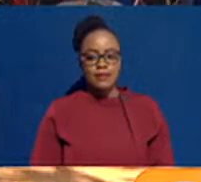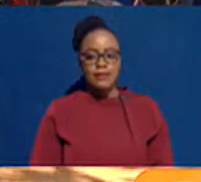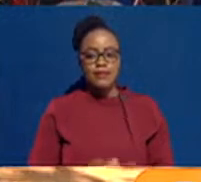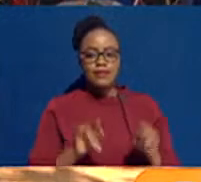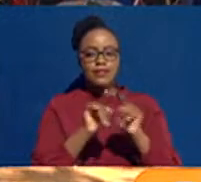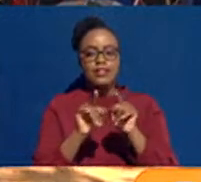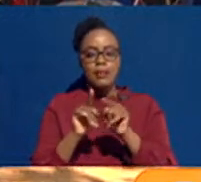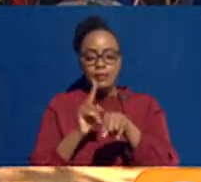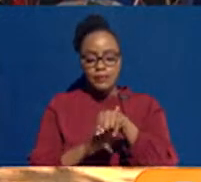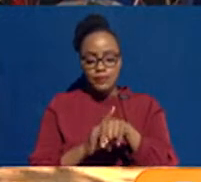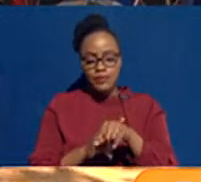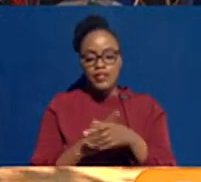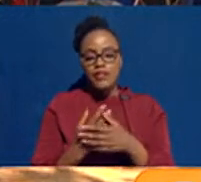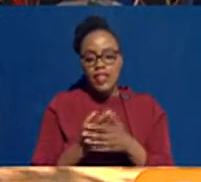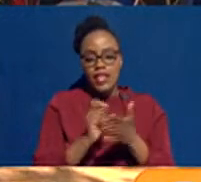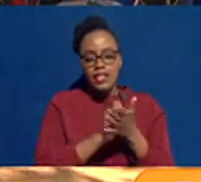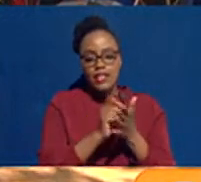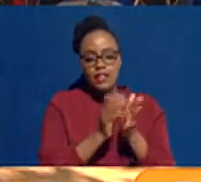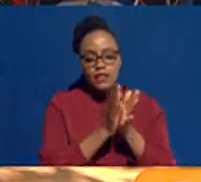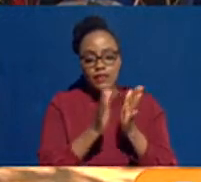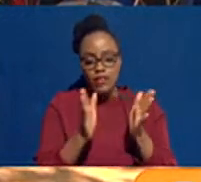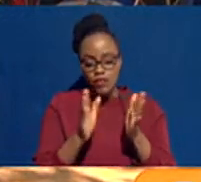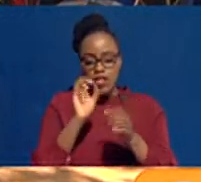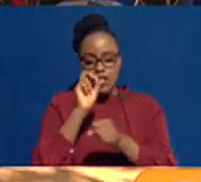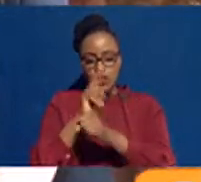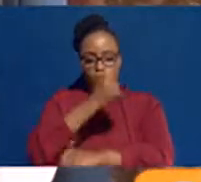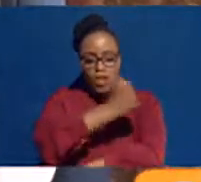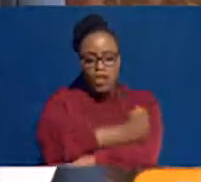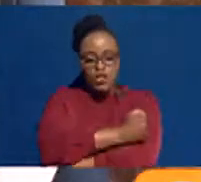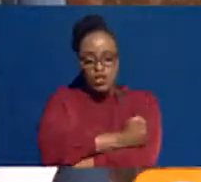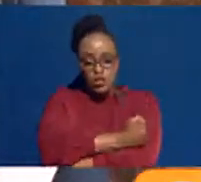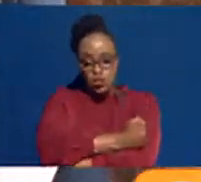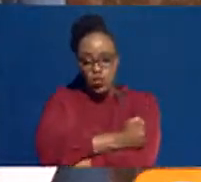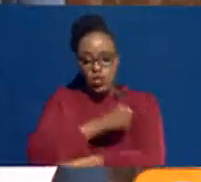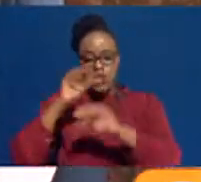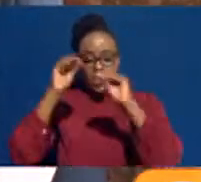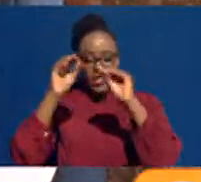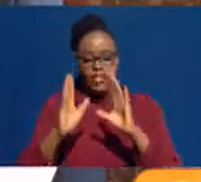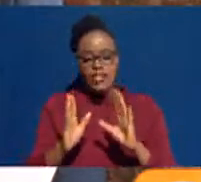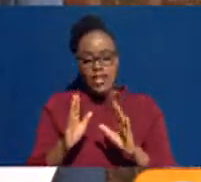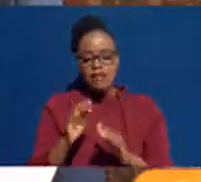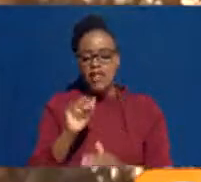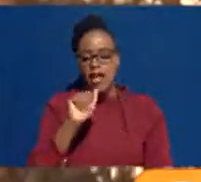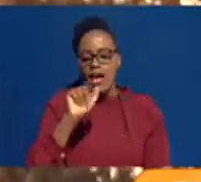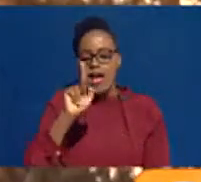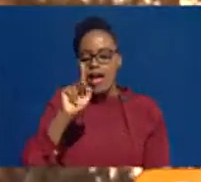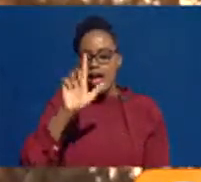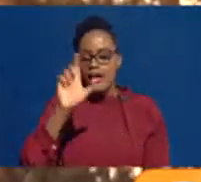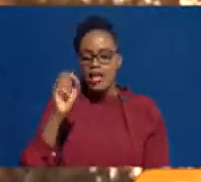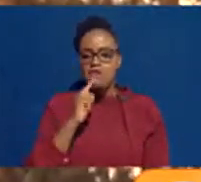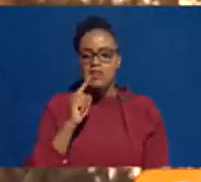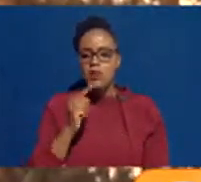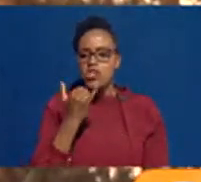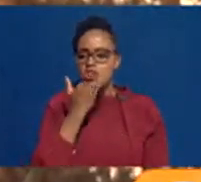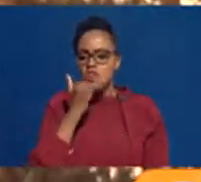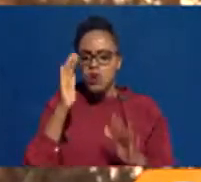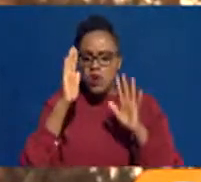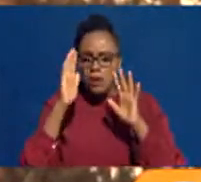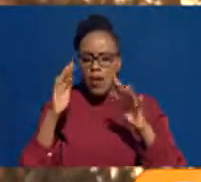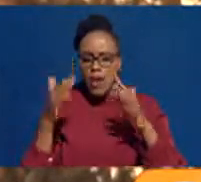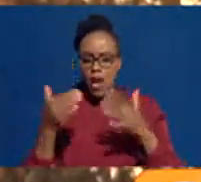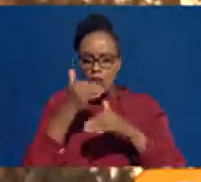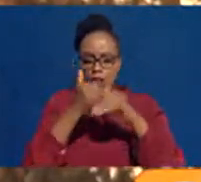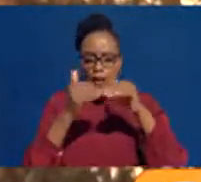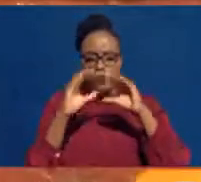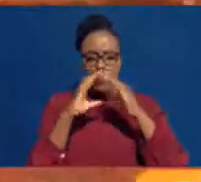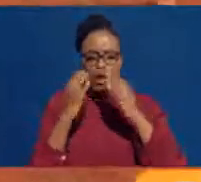Hata hivyo, katibu mkuu wa chama cha walimu wa sekondari Akelo Misori kwa upande wake amekosoa pendekezo la ujenzi wa